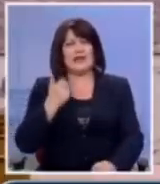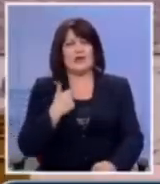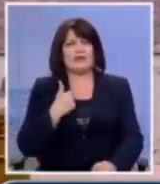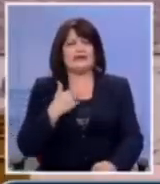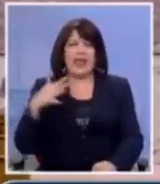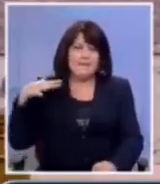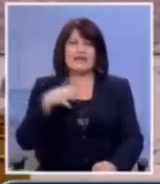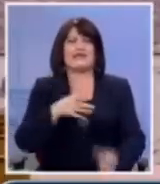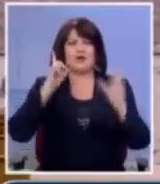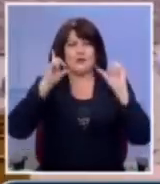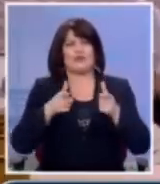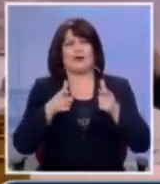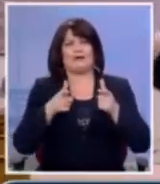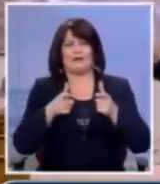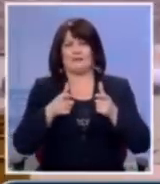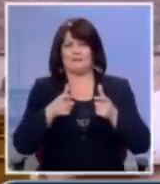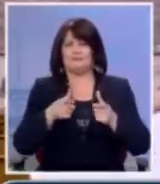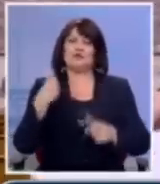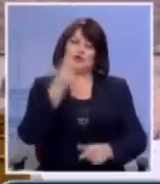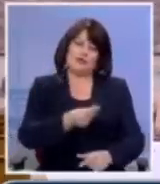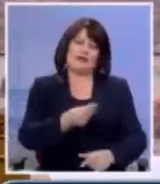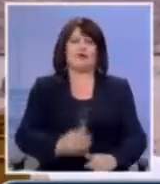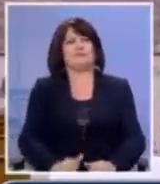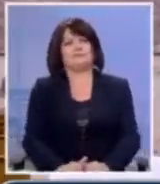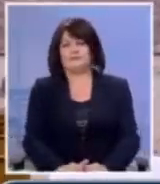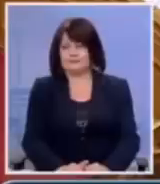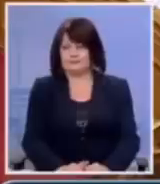απειλούν τη δημοκρατία το καταθέτω για τα πρακτικά